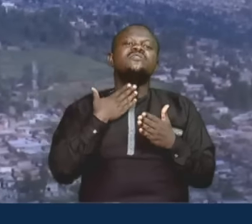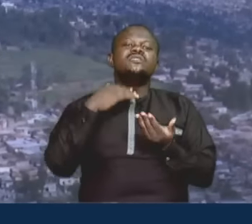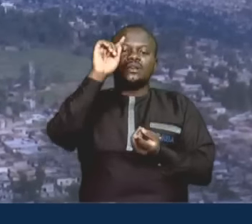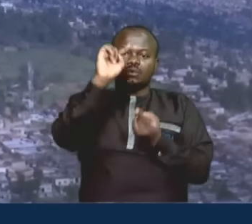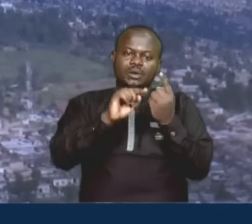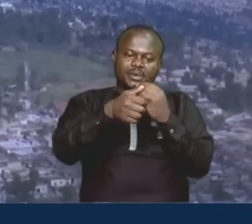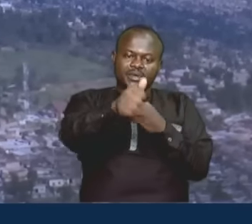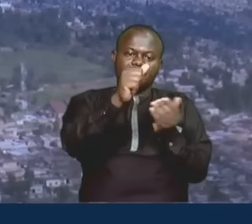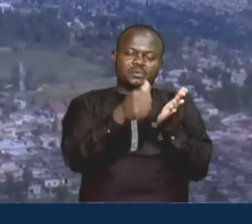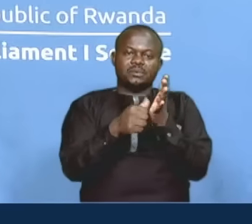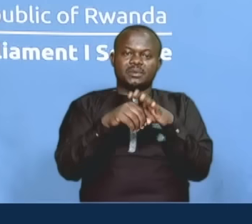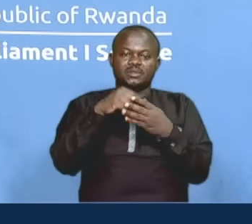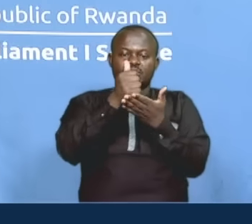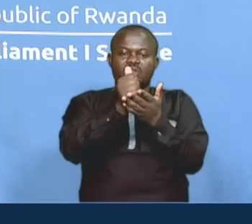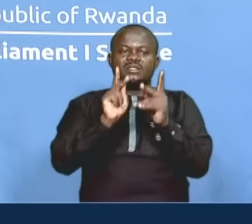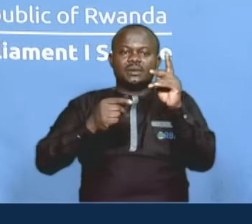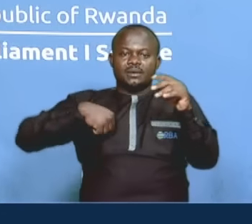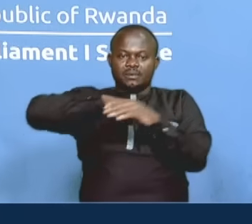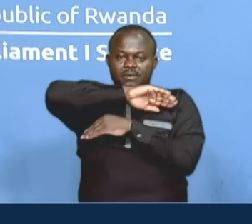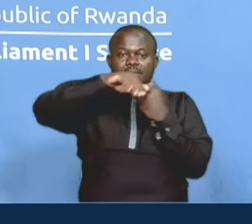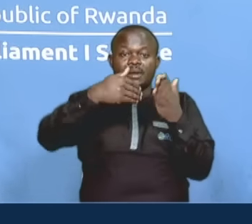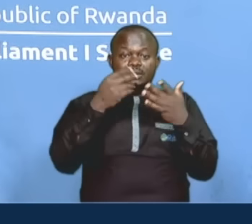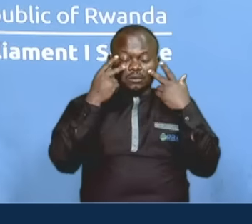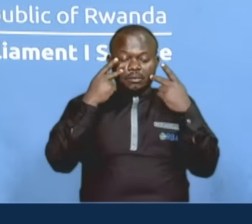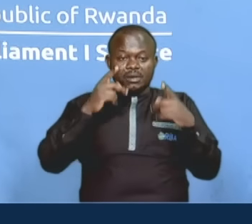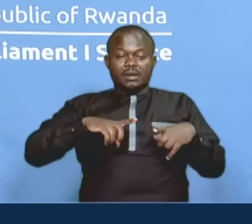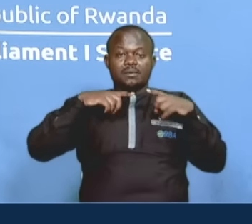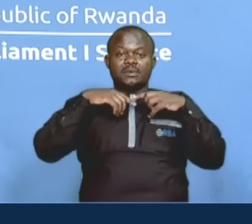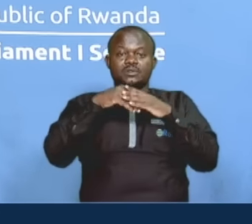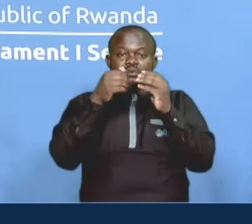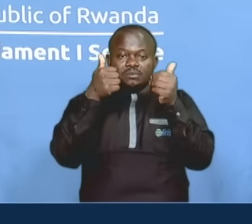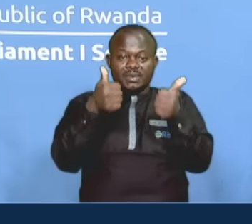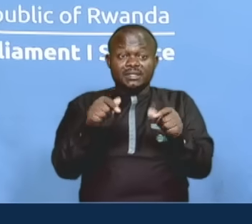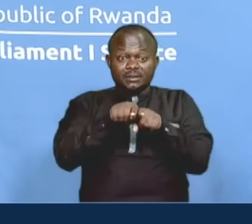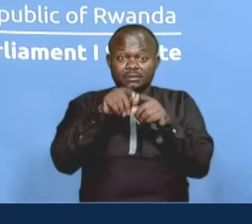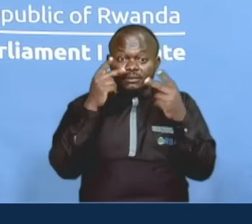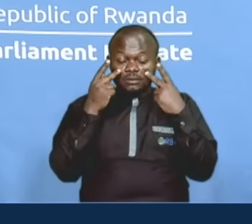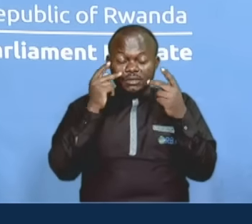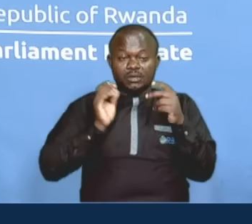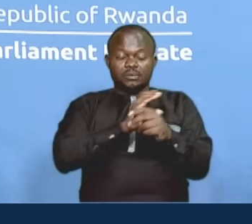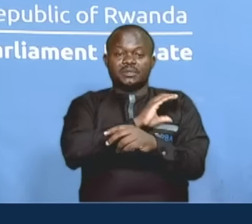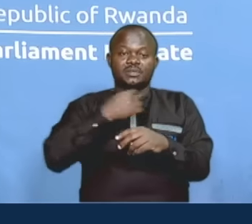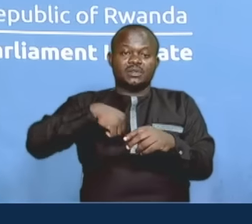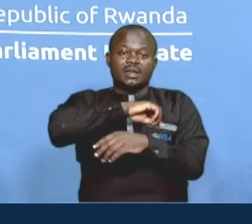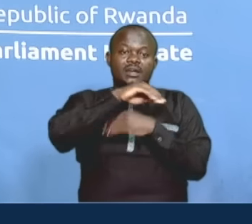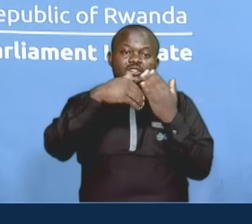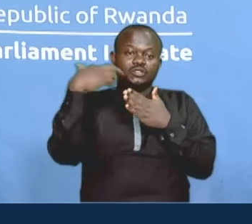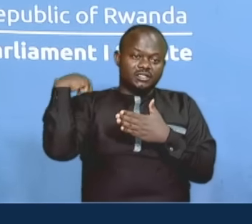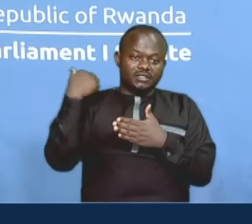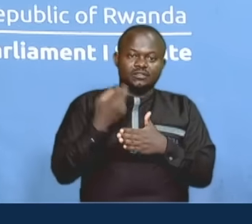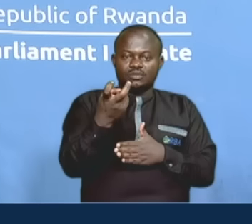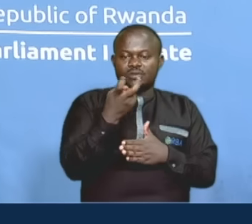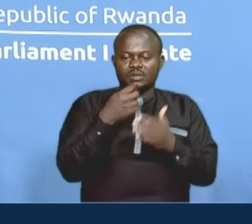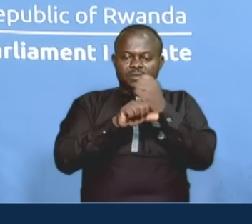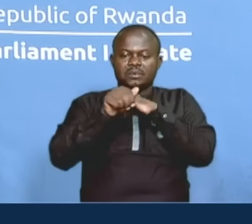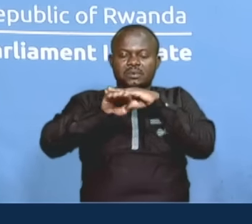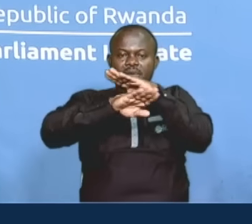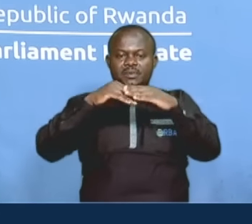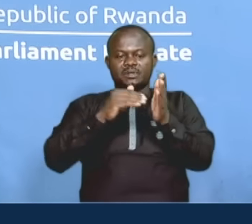bibazo dufasha abaturage bacu kubona amacumbi meza nk'uko bibona komisiyo yacu ishinzwe ubwikorezi ibikorwa remezo